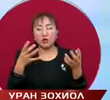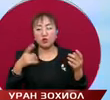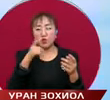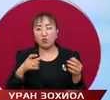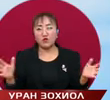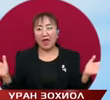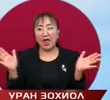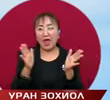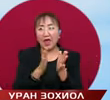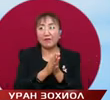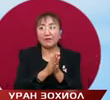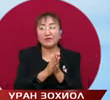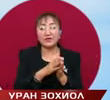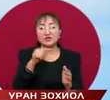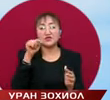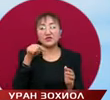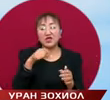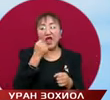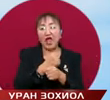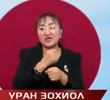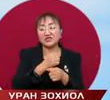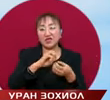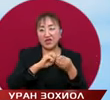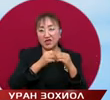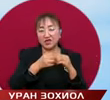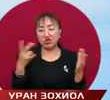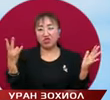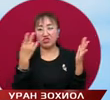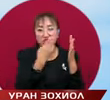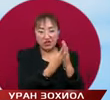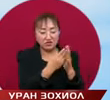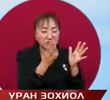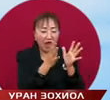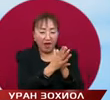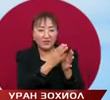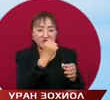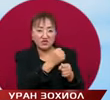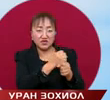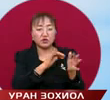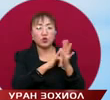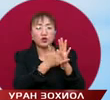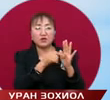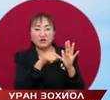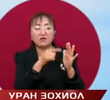хүү ажиллаа нуглах гэсэн энэ утгаар нэгдэх гэсэн утгатай байгаа юм шүү хүүхдүүдээ.